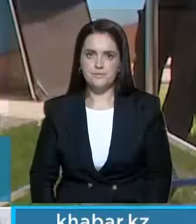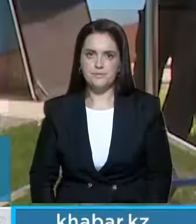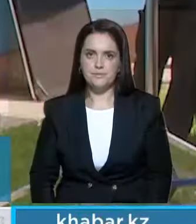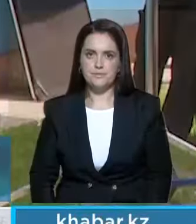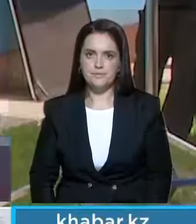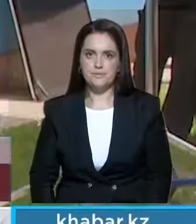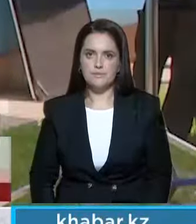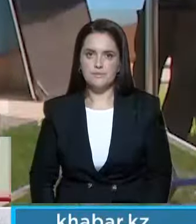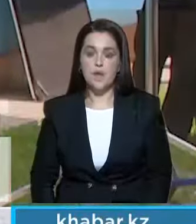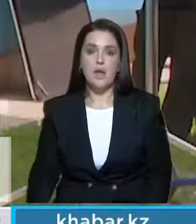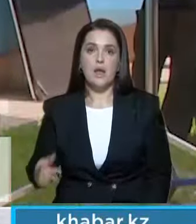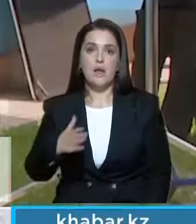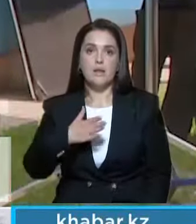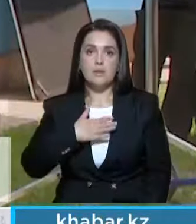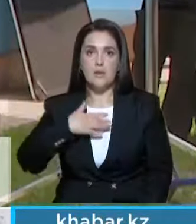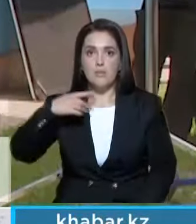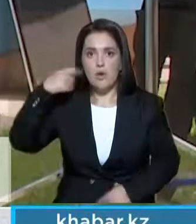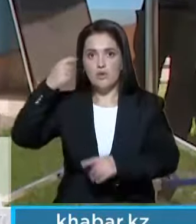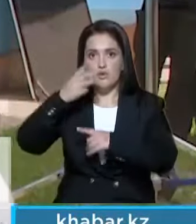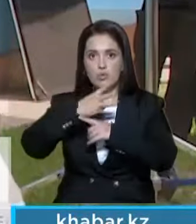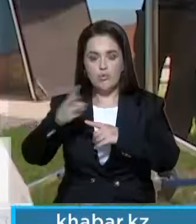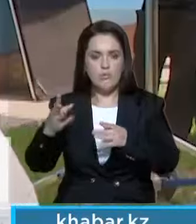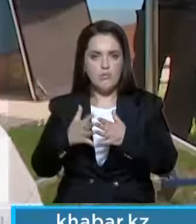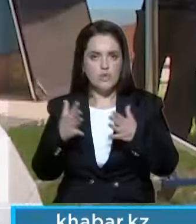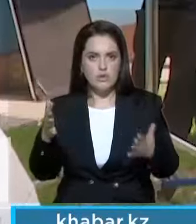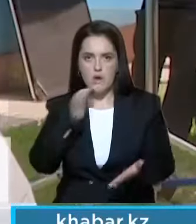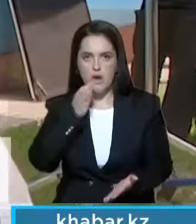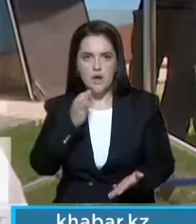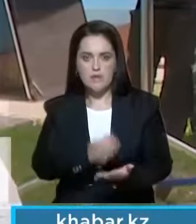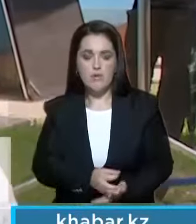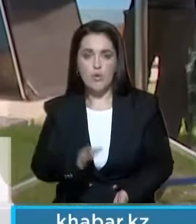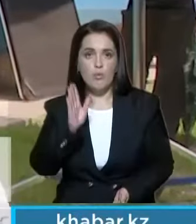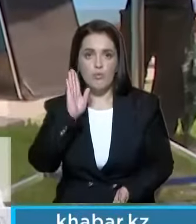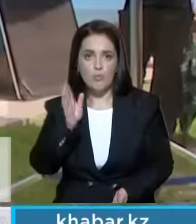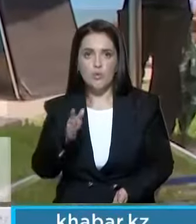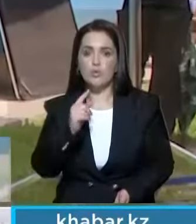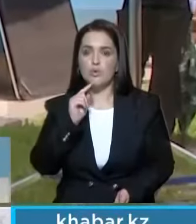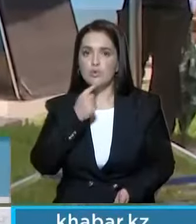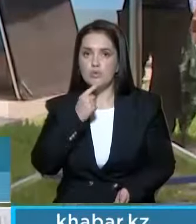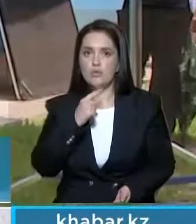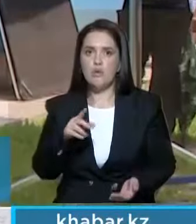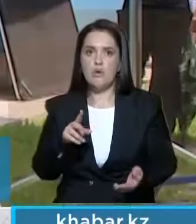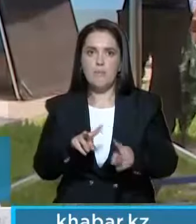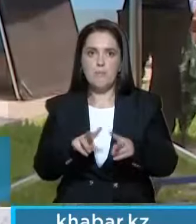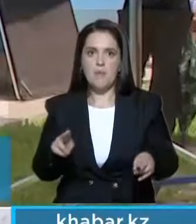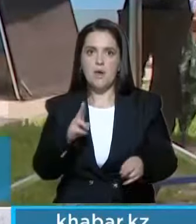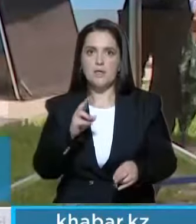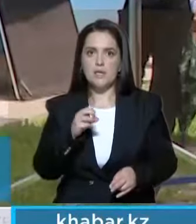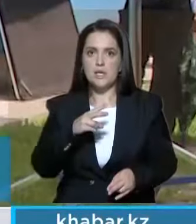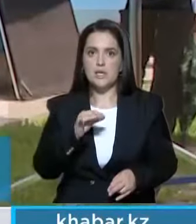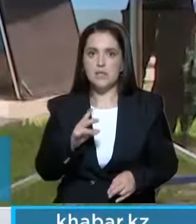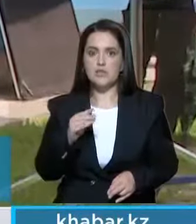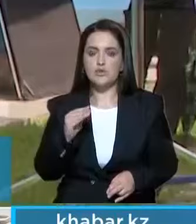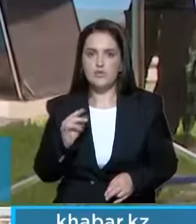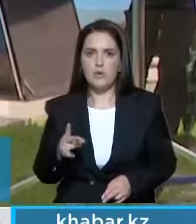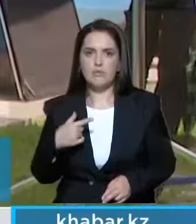Для меня съемки этого фильма – большая ответственность. Думаю, будет невероятно трудно повторить успех «Келинжан». Но мы делаем